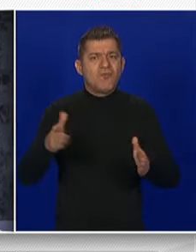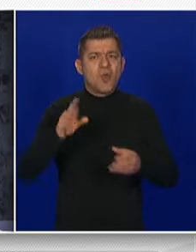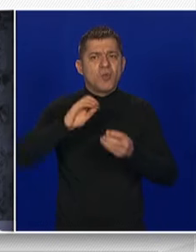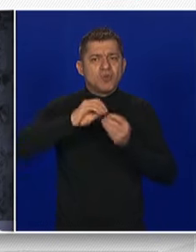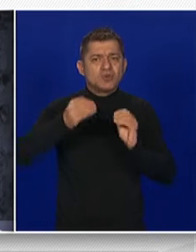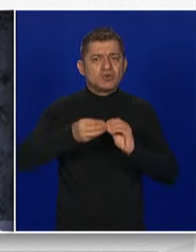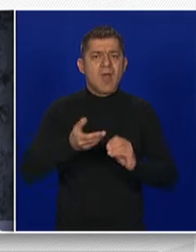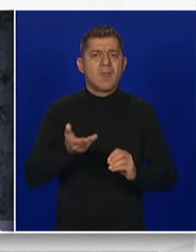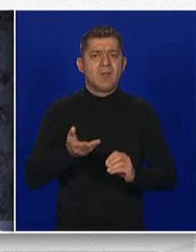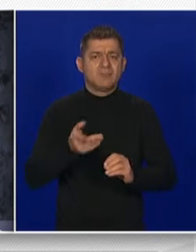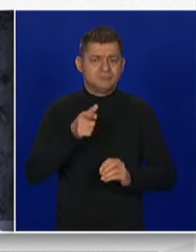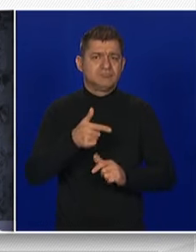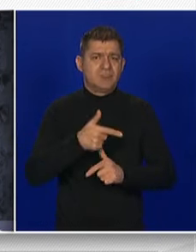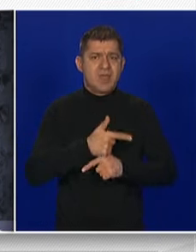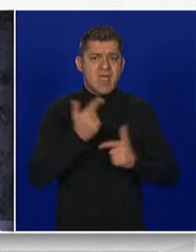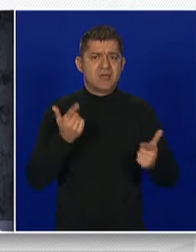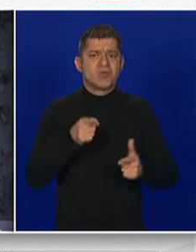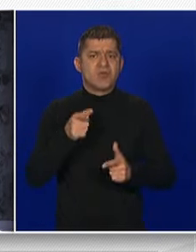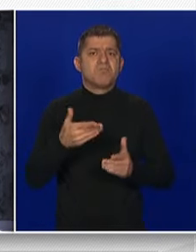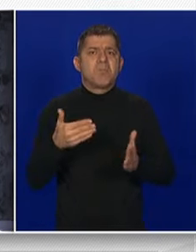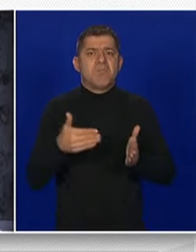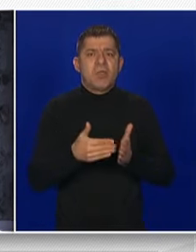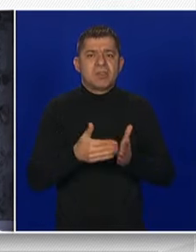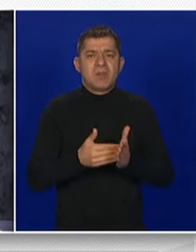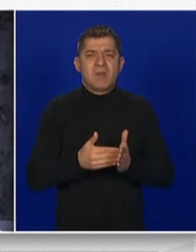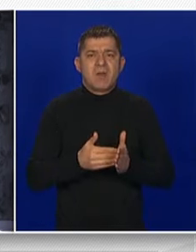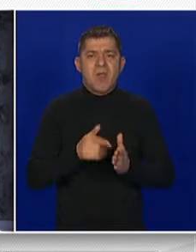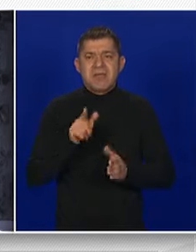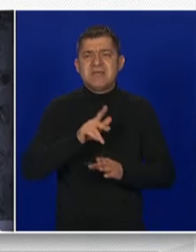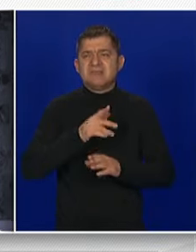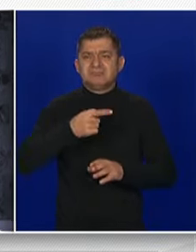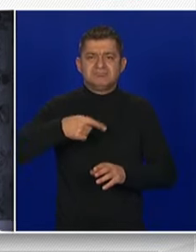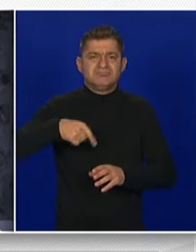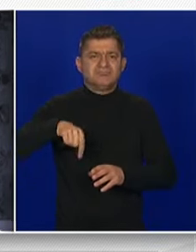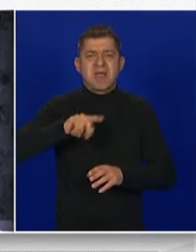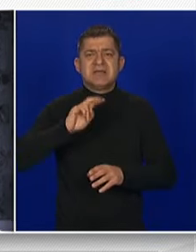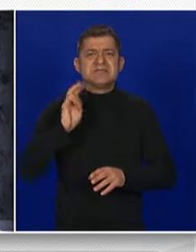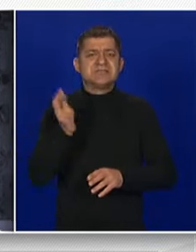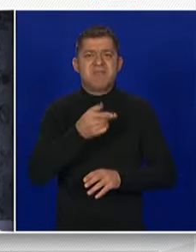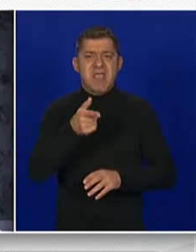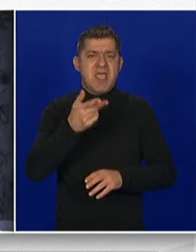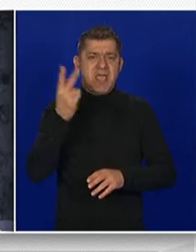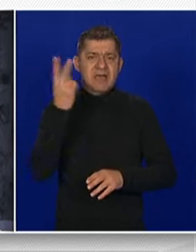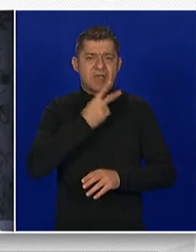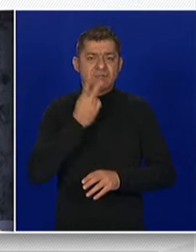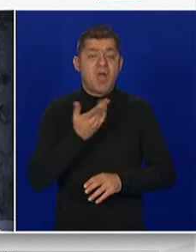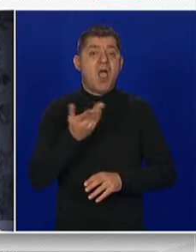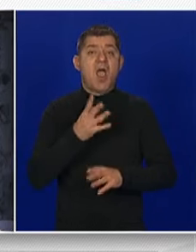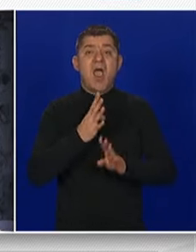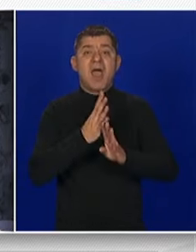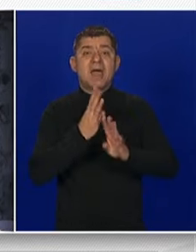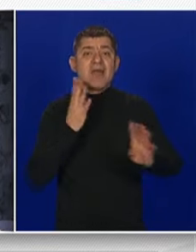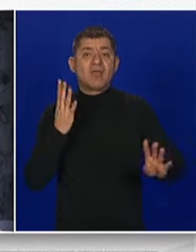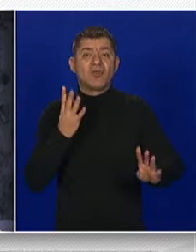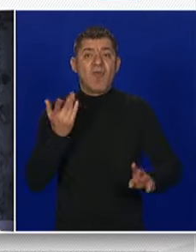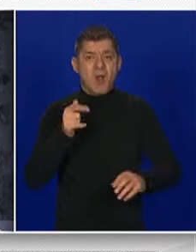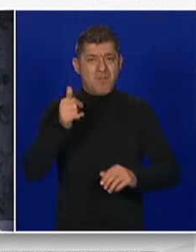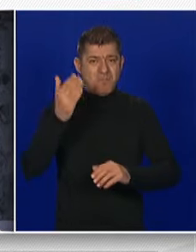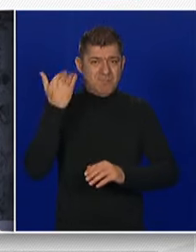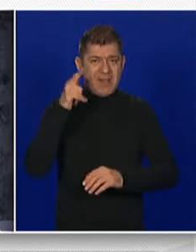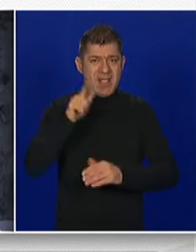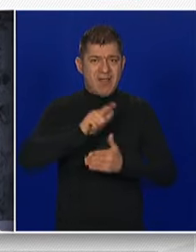da je to svima jasno, da to svi razumiju. A redovi, kao i u onom prvom razdoblju